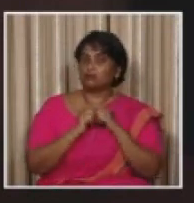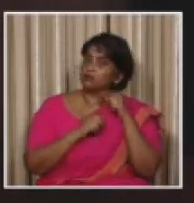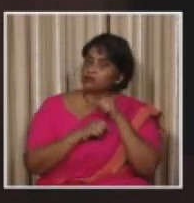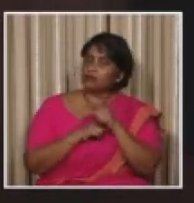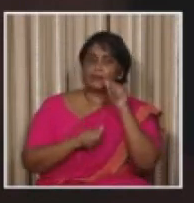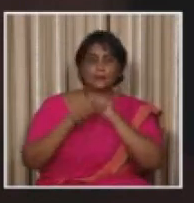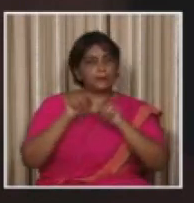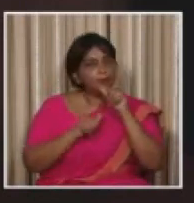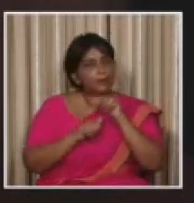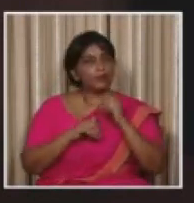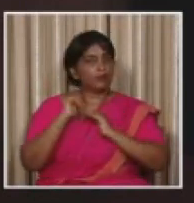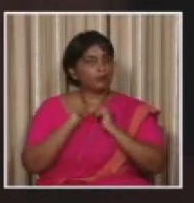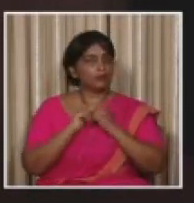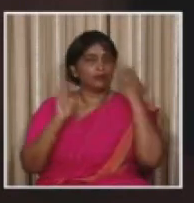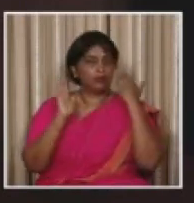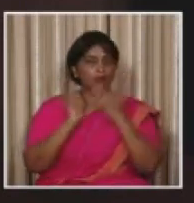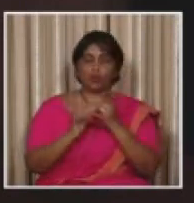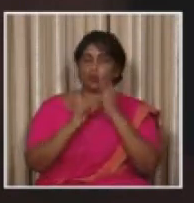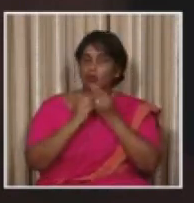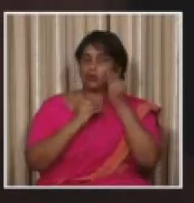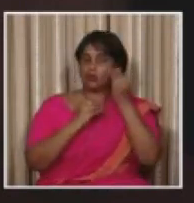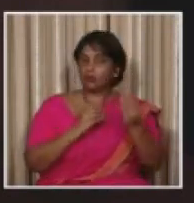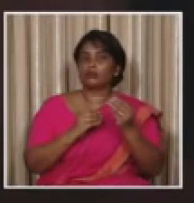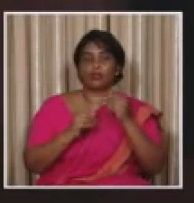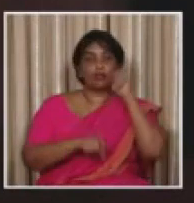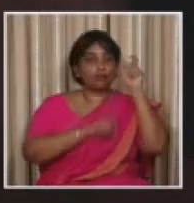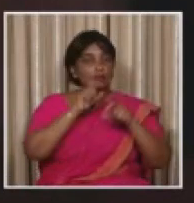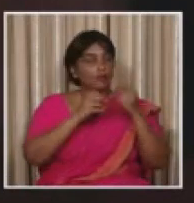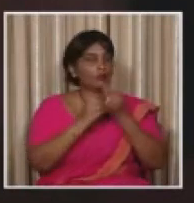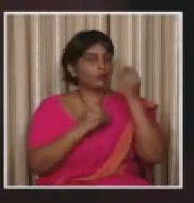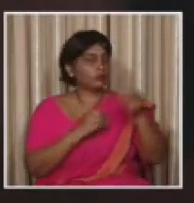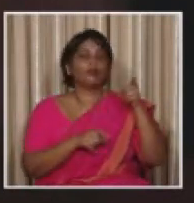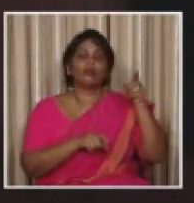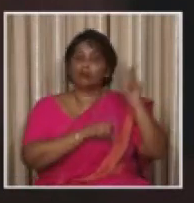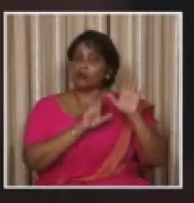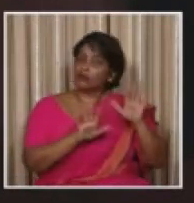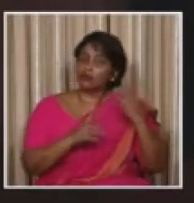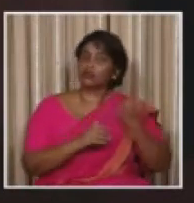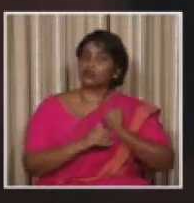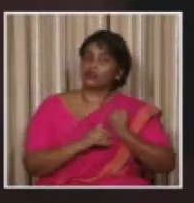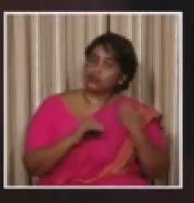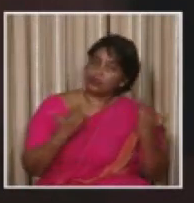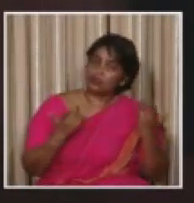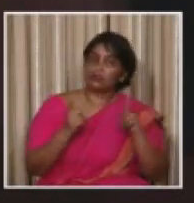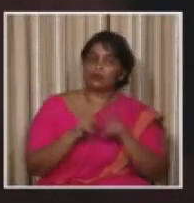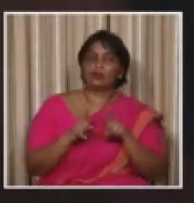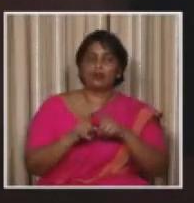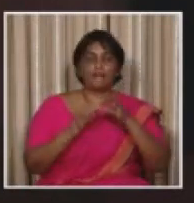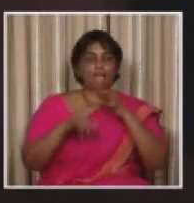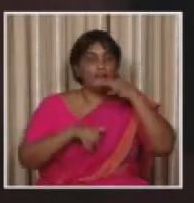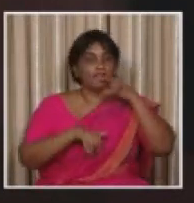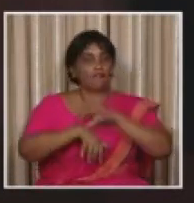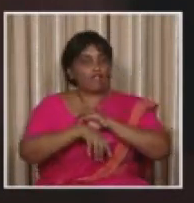තියෙන ඖෂධ ක්‍රමවේද ප්‍රතිකර්ම ඒට ලබා දෙන මානව සම්පත, ඒ ලබා දෙන මානව සම්පත එහෙම නැත්නම් වෛද්‍යවරු වෙන්න පුළුවන්, වෙදදුරන්